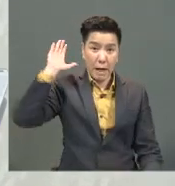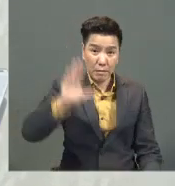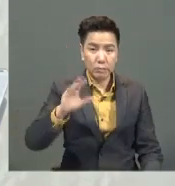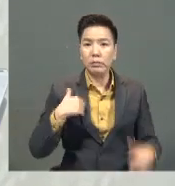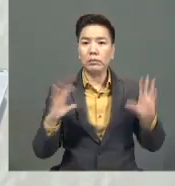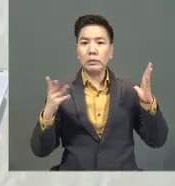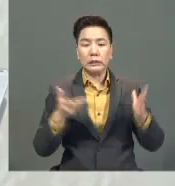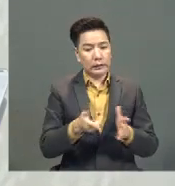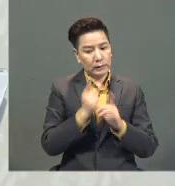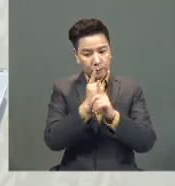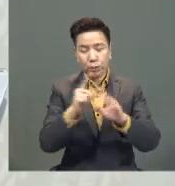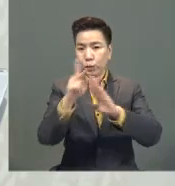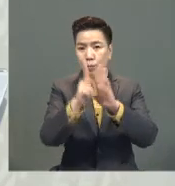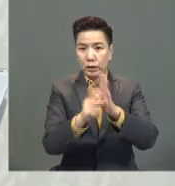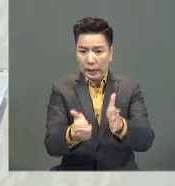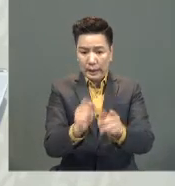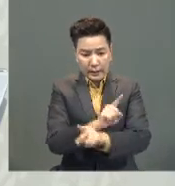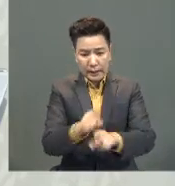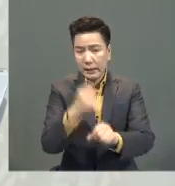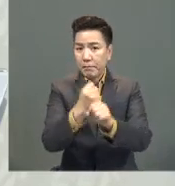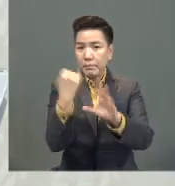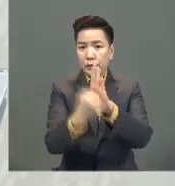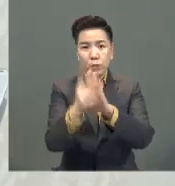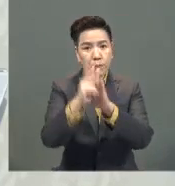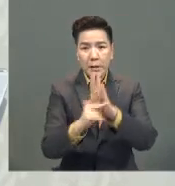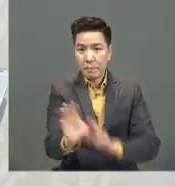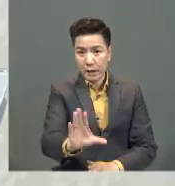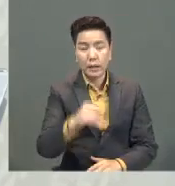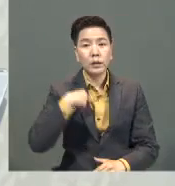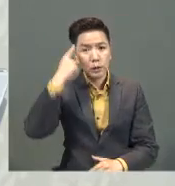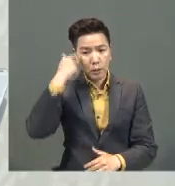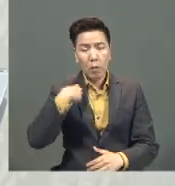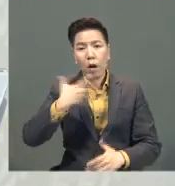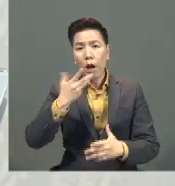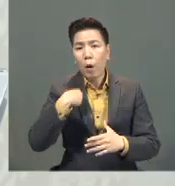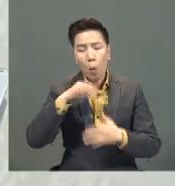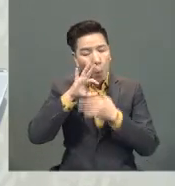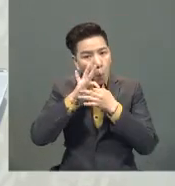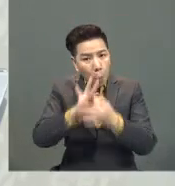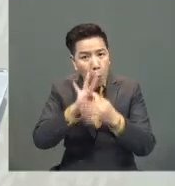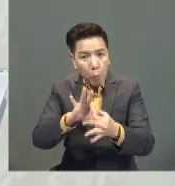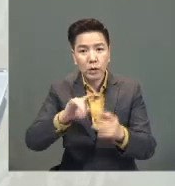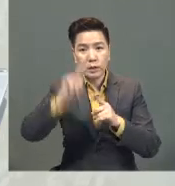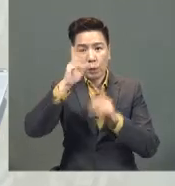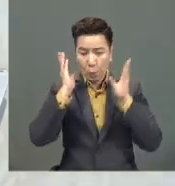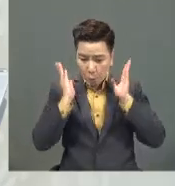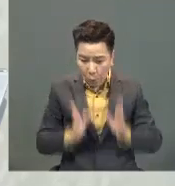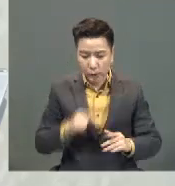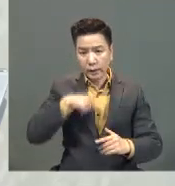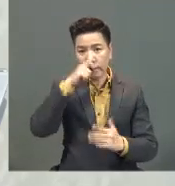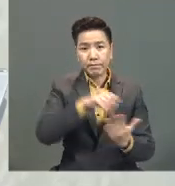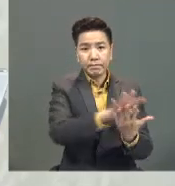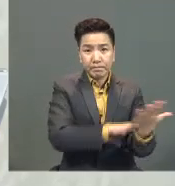ท่านก็จะไปขอตามกฎหมายท่านก็จะทำผิดกฎหมายก็แค่นั้นเองนะจะถามว่าผมห่วงไหมผมห่วงที่สุดเพราะเหล่านี้คือบุคลากรของชา